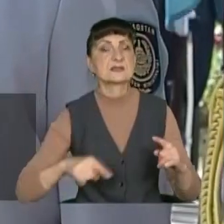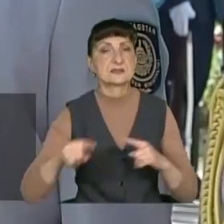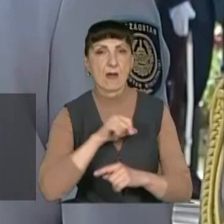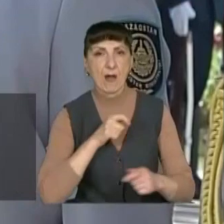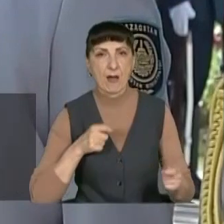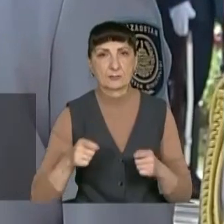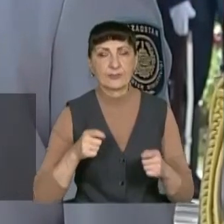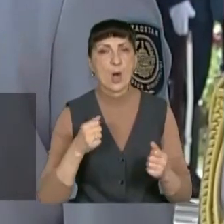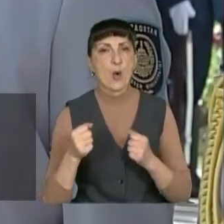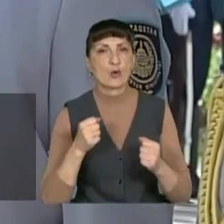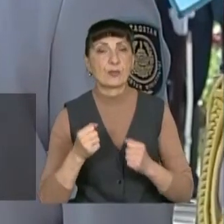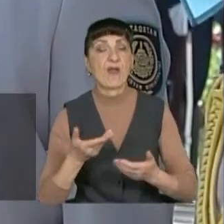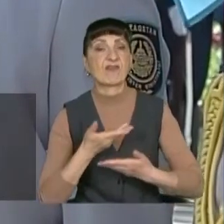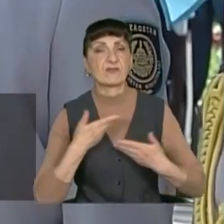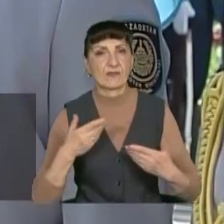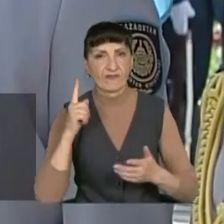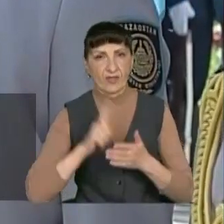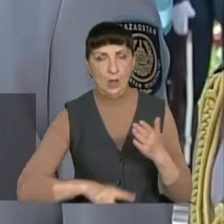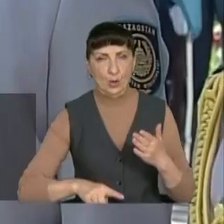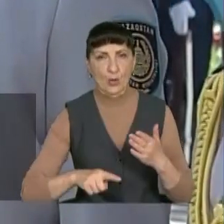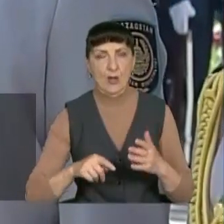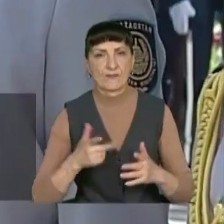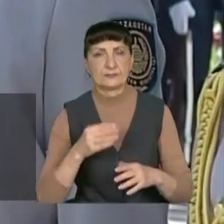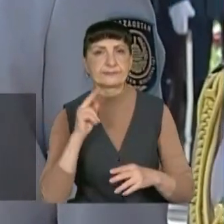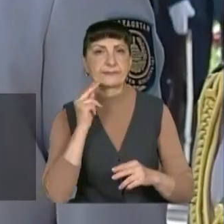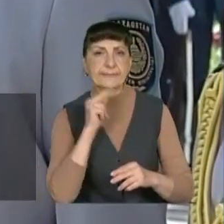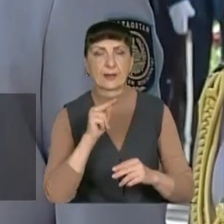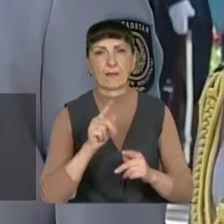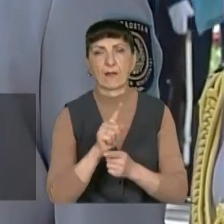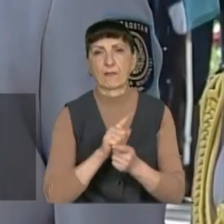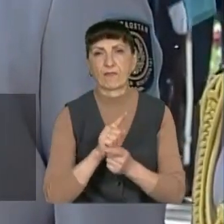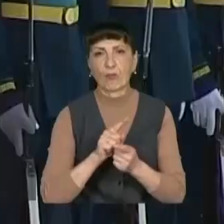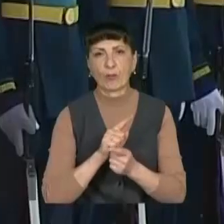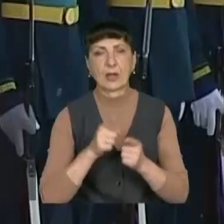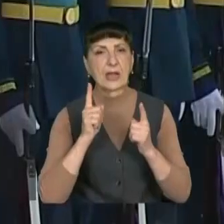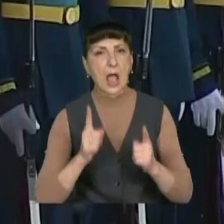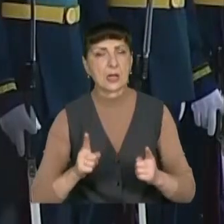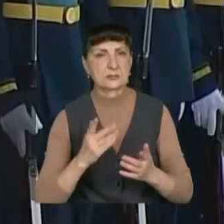они укрепляют в нас веру в созидательную силу реформ и реальность перемен.